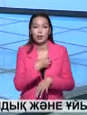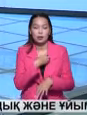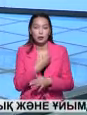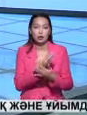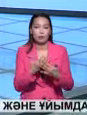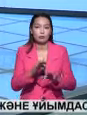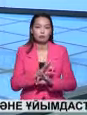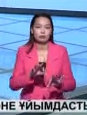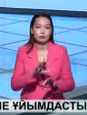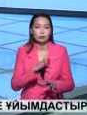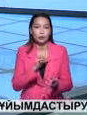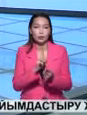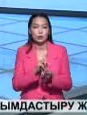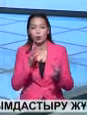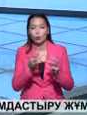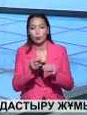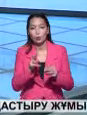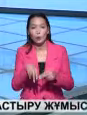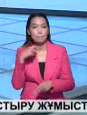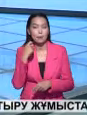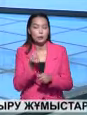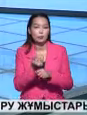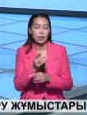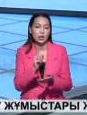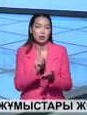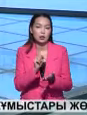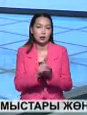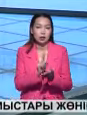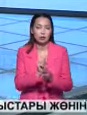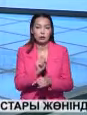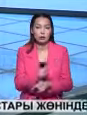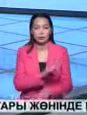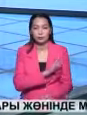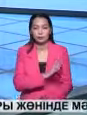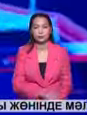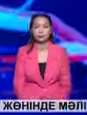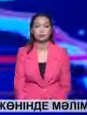аспектілерін баяндады. Кездесу соңында президент бірқатар нақты тапсырма жүктеді.